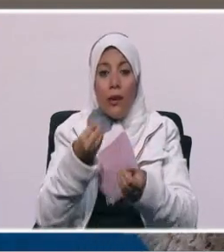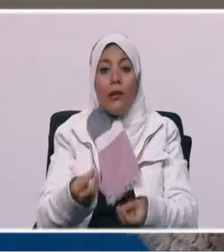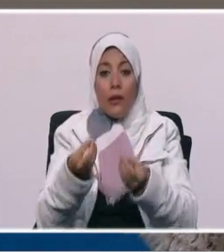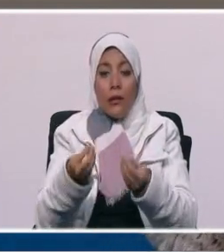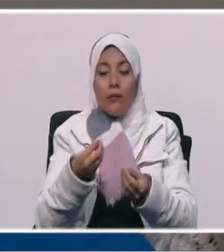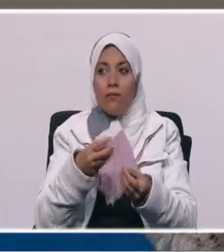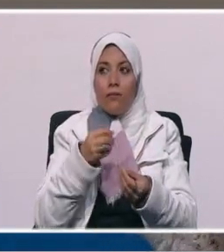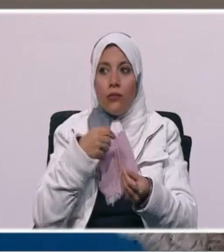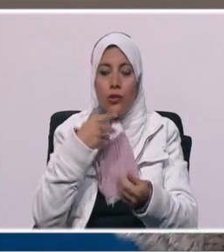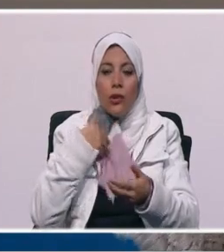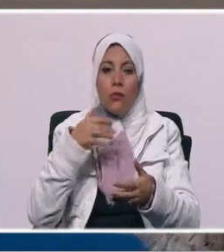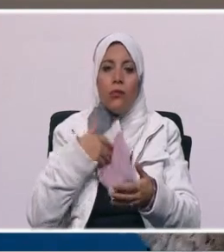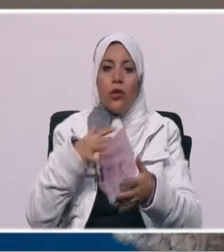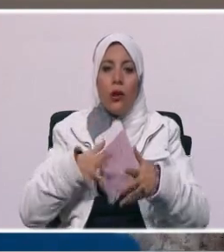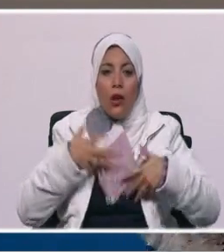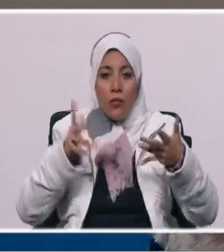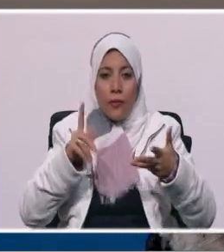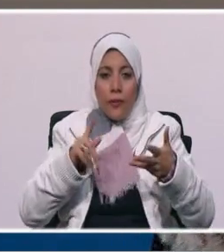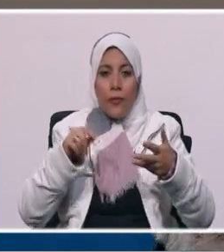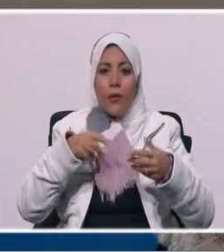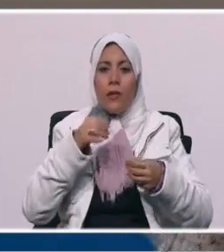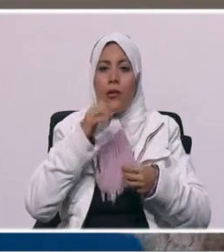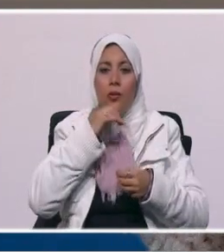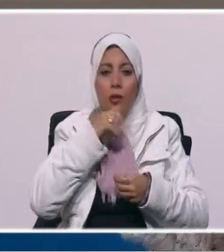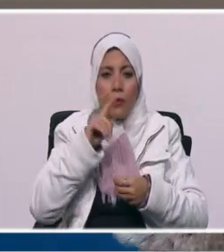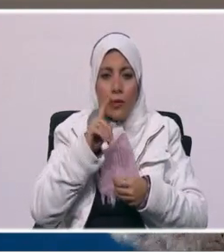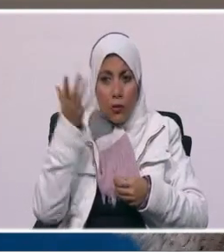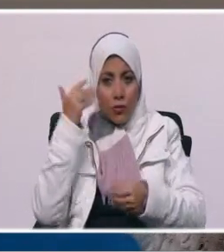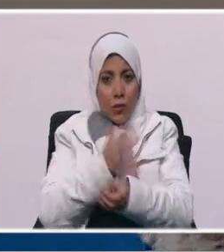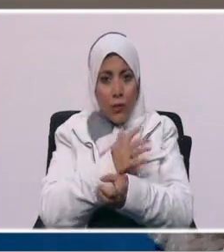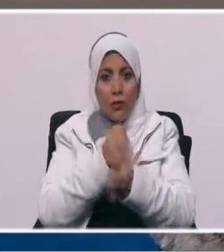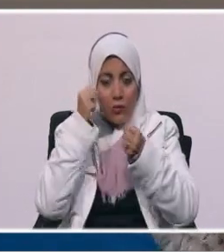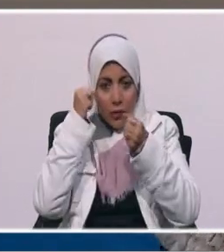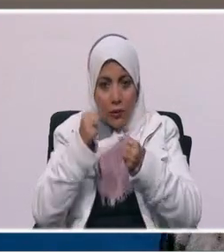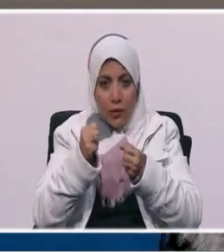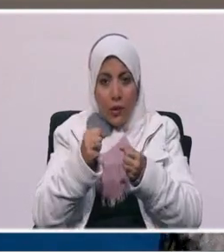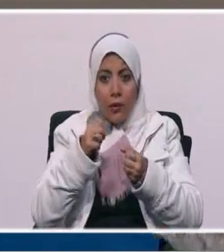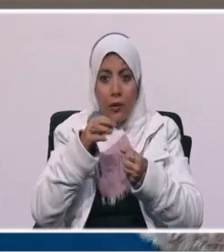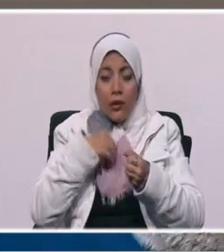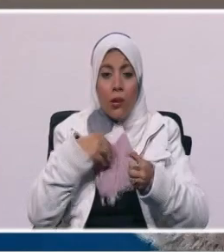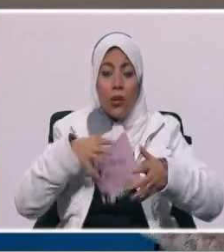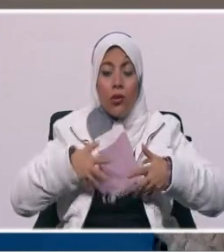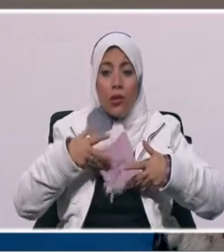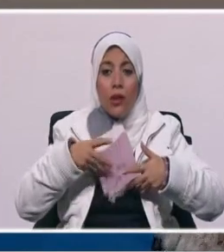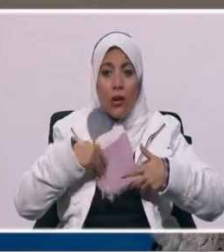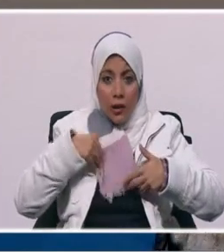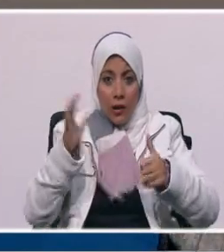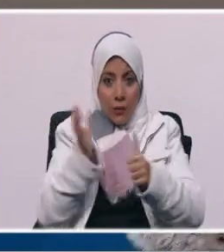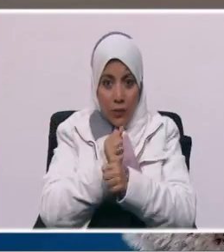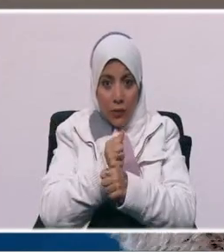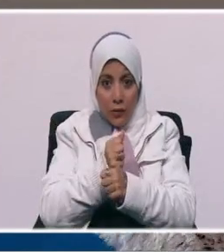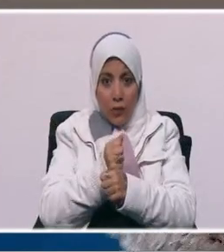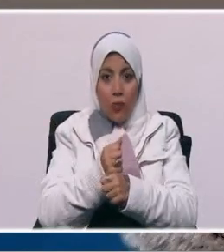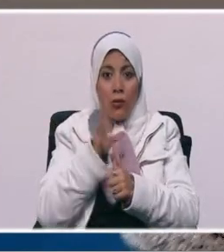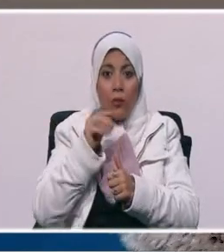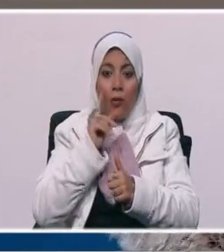برضو مش حاجة بسيطة، محتاج اهتمام، محتاج رعاية. أنا ما كنتش قادرة أراعي نفسي، أنا مش قادرة أقف